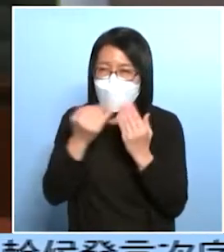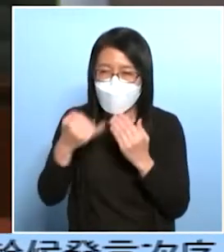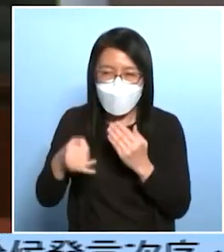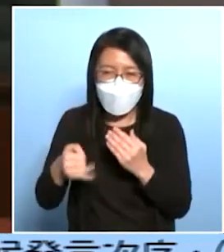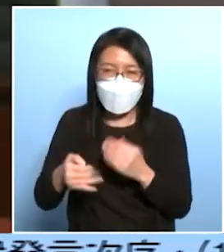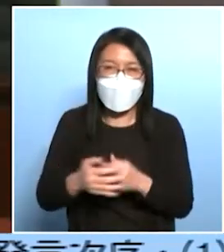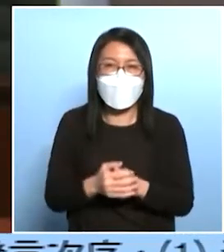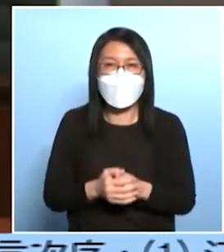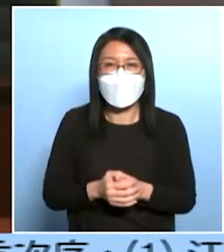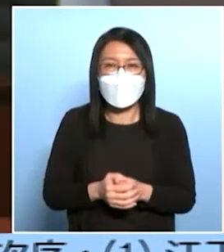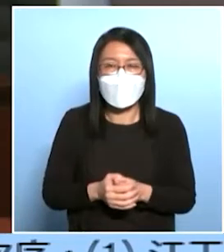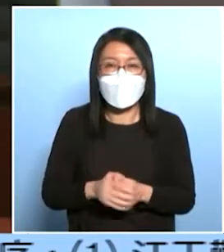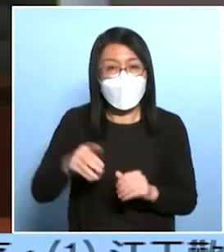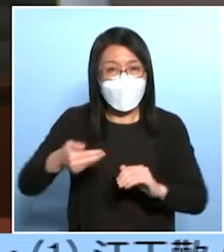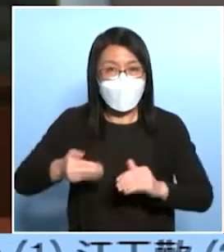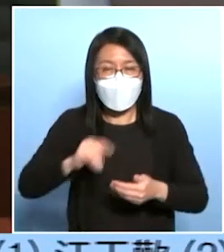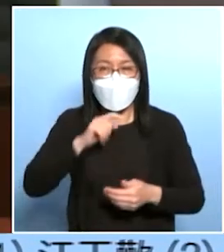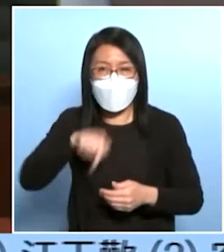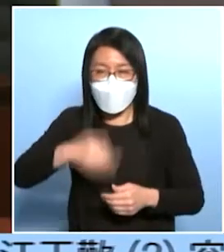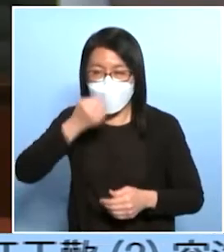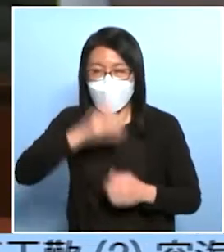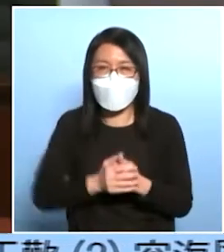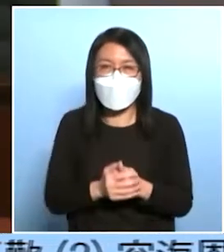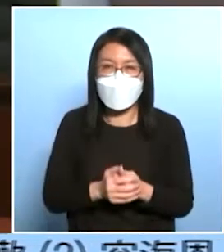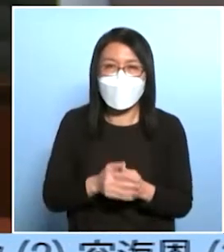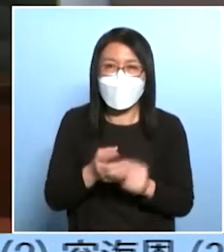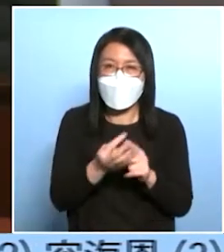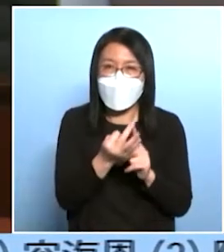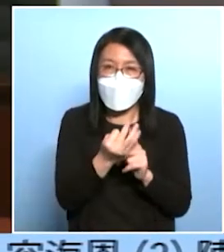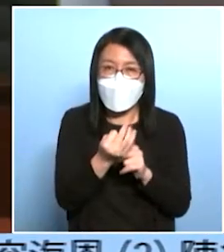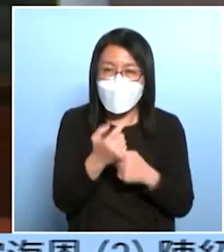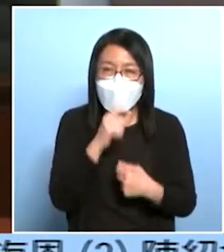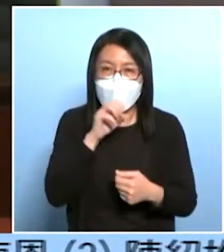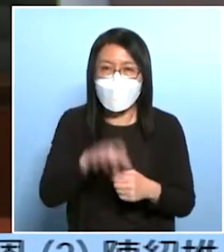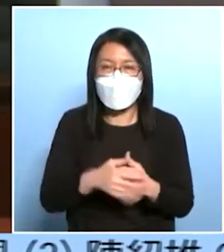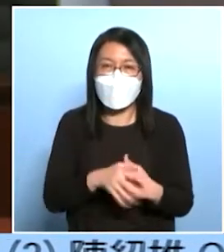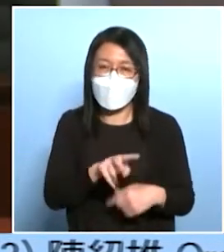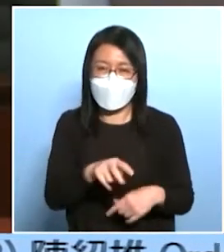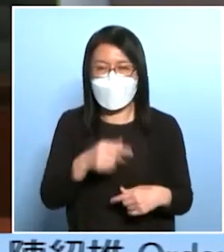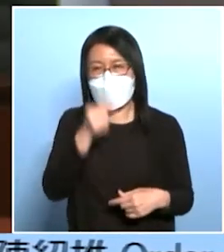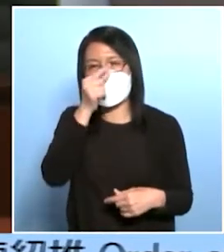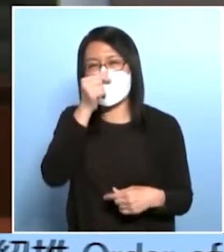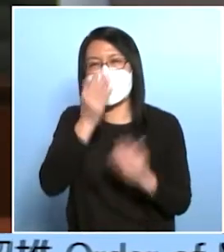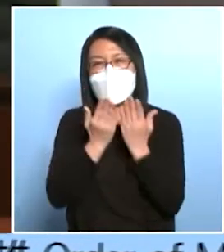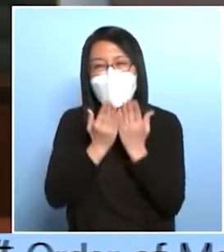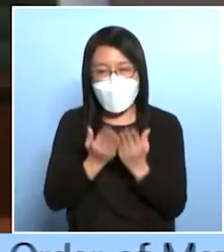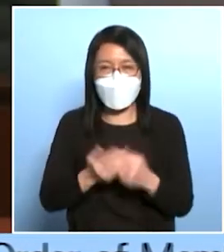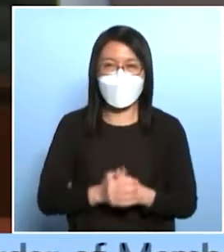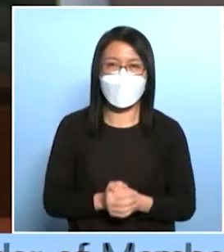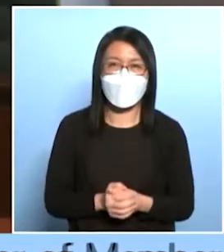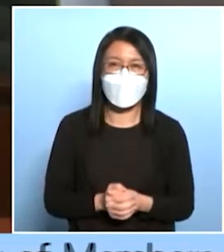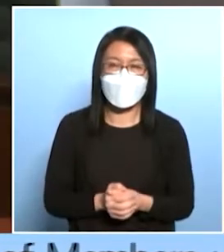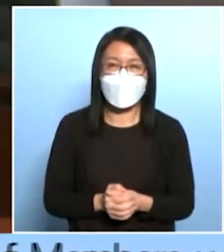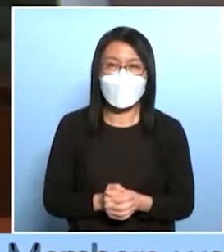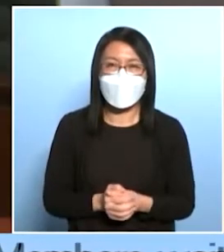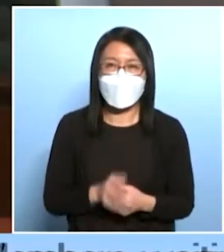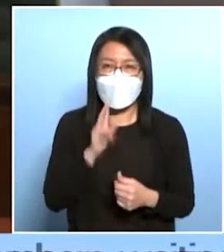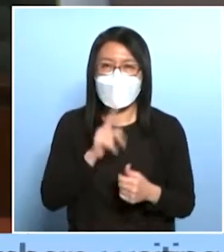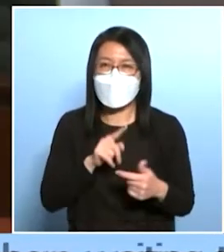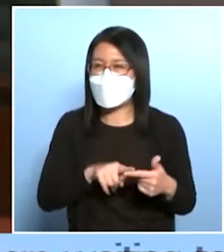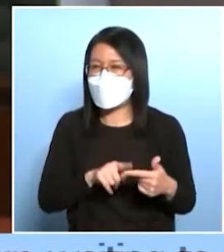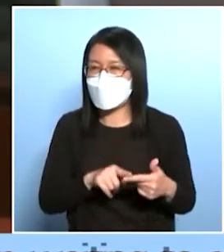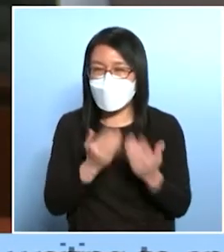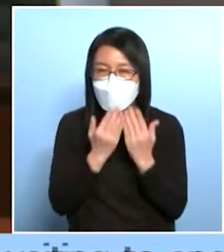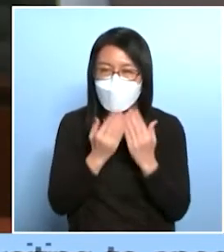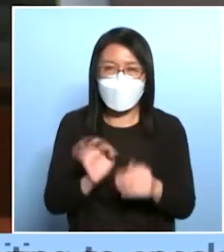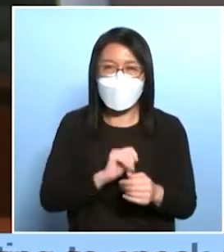程。反觀在香港，上述我說的種種都被視為就是興趣來的，是次等的科目，